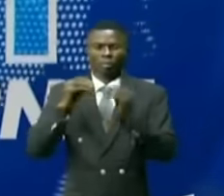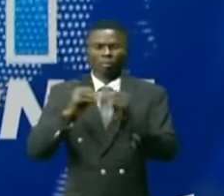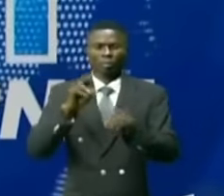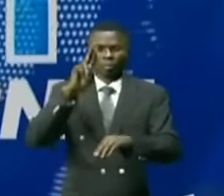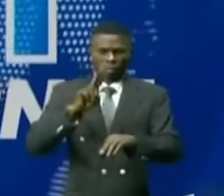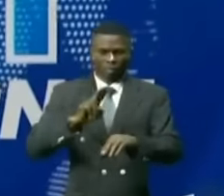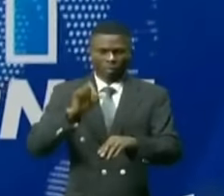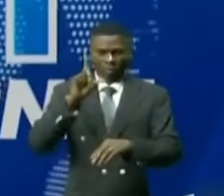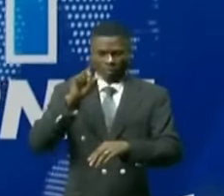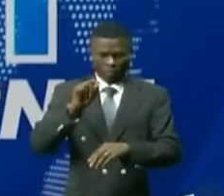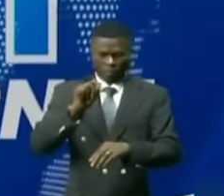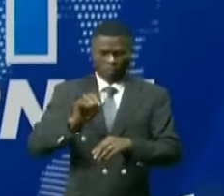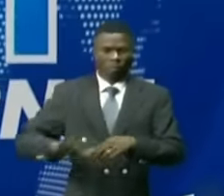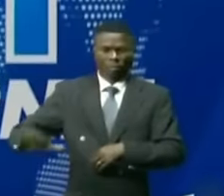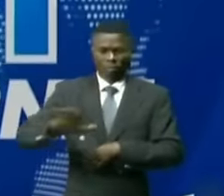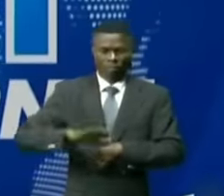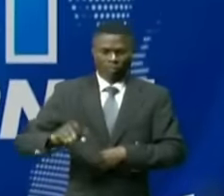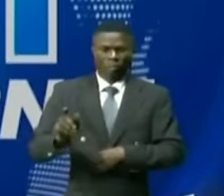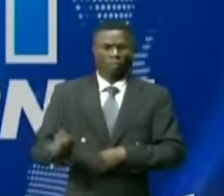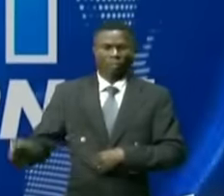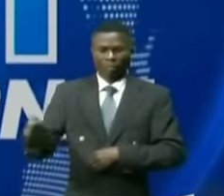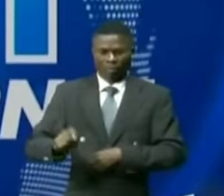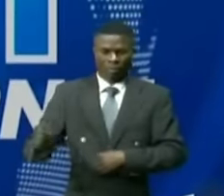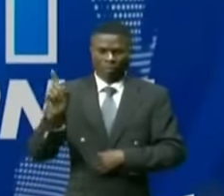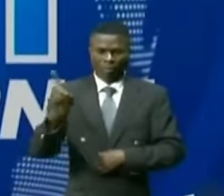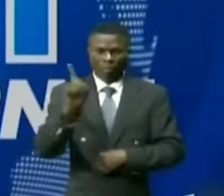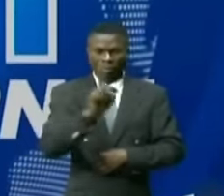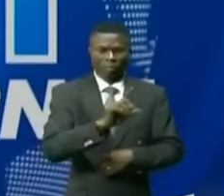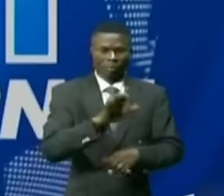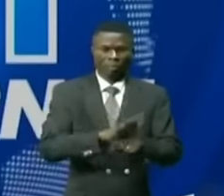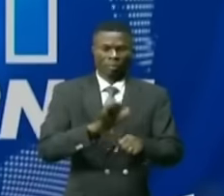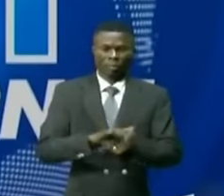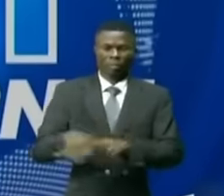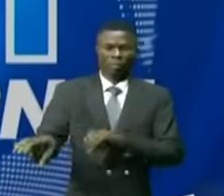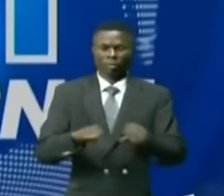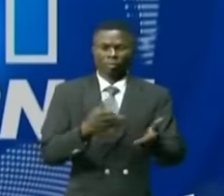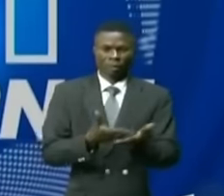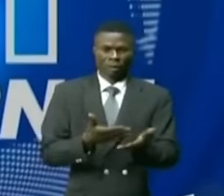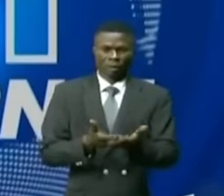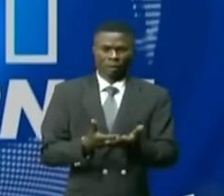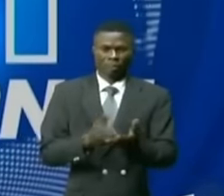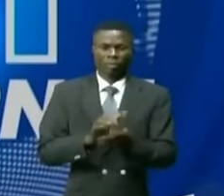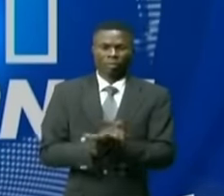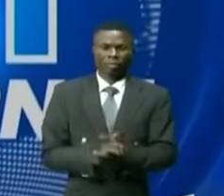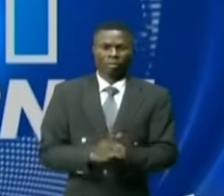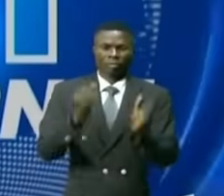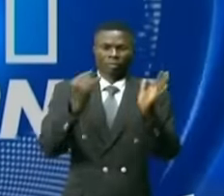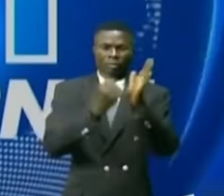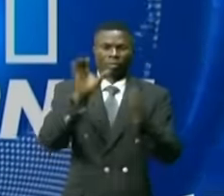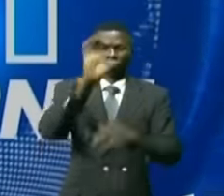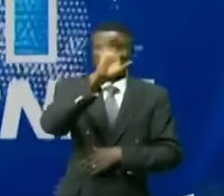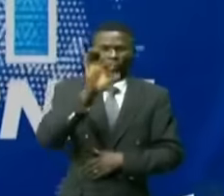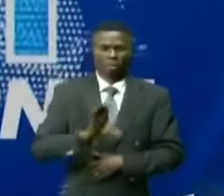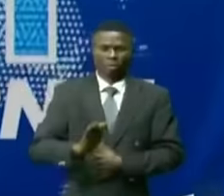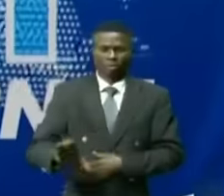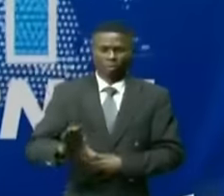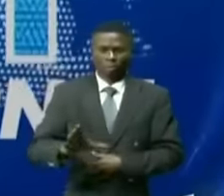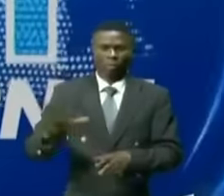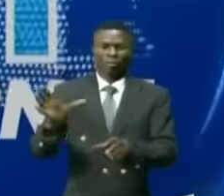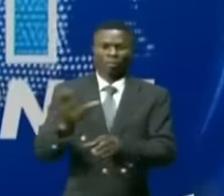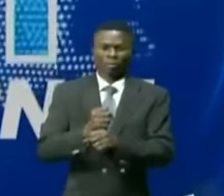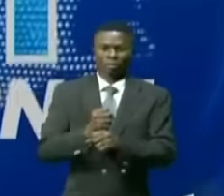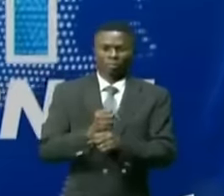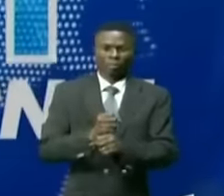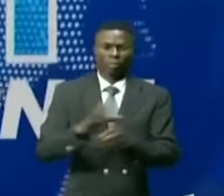dans l'ensemble du pays, territoire par territoire, dans différents domaines. Six communes capitulent, elles acceptent